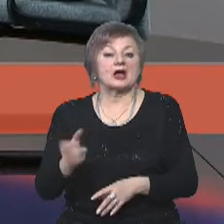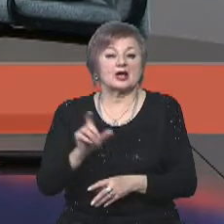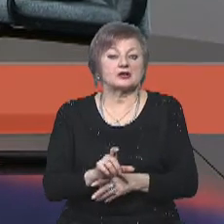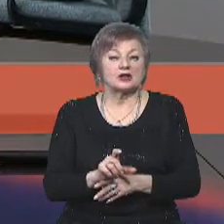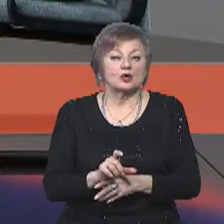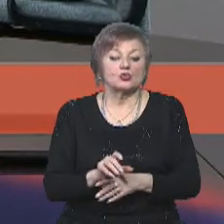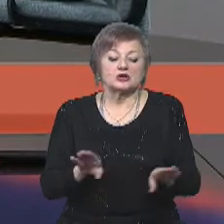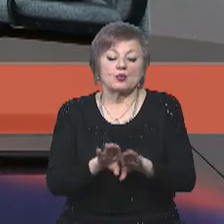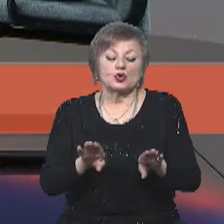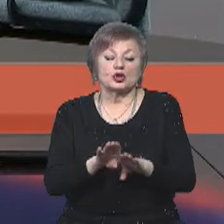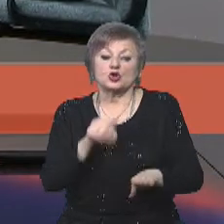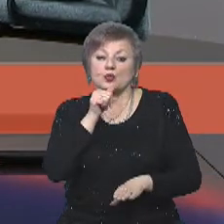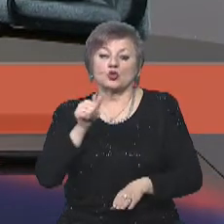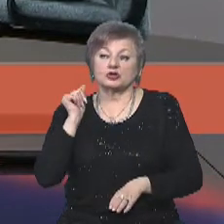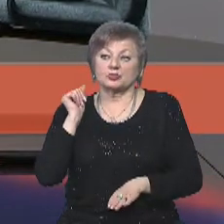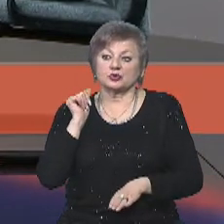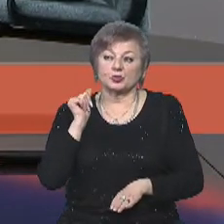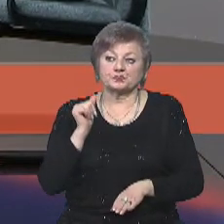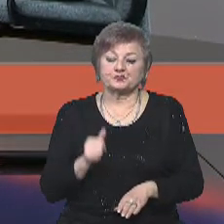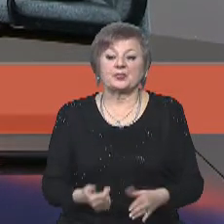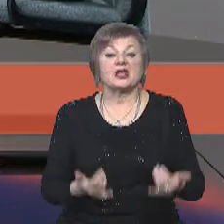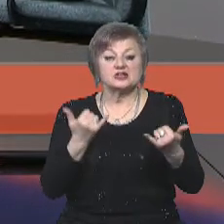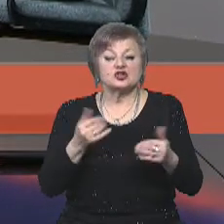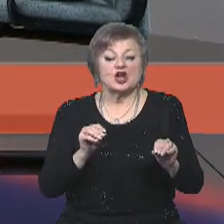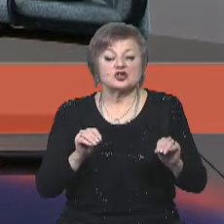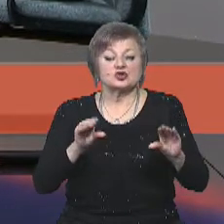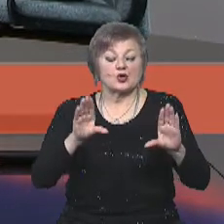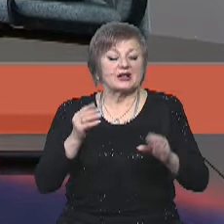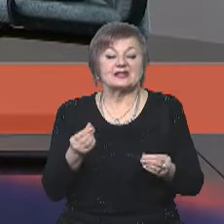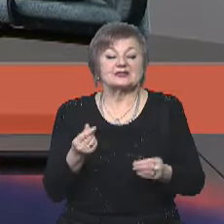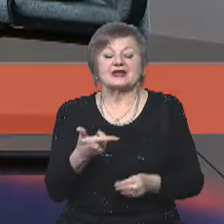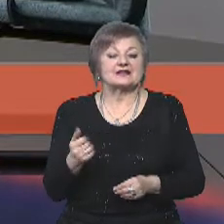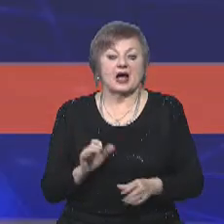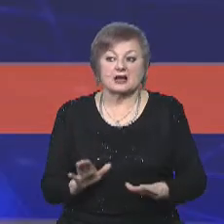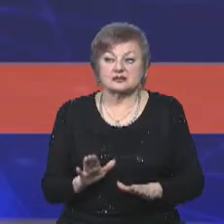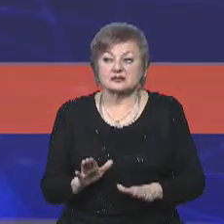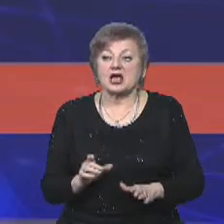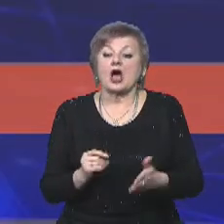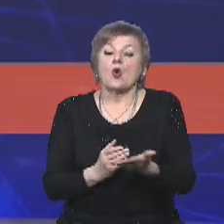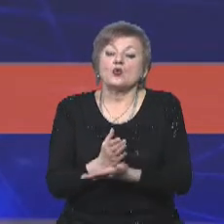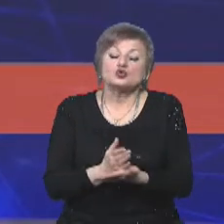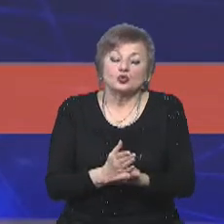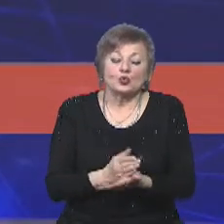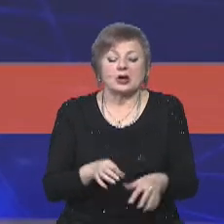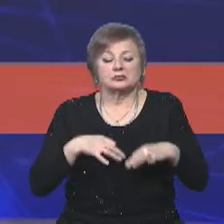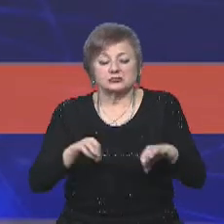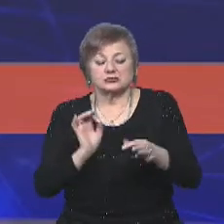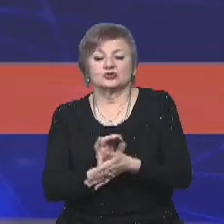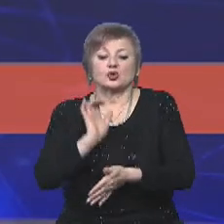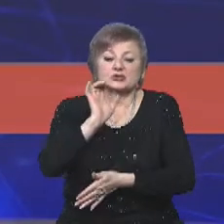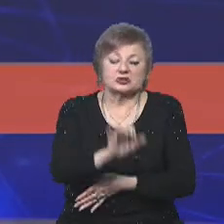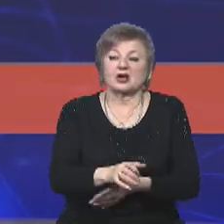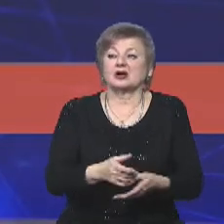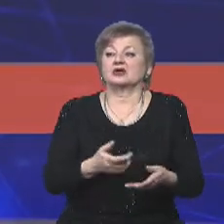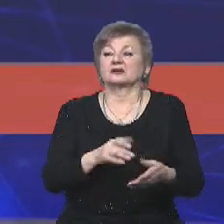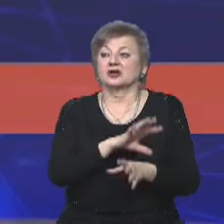відношенню до минулого року. Смотрите, сейчас дорожает не цена на газ, сейчас дорожает услуга транспортировки по сетям Украины и